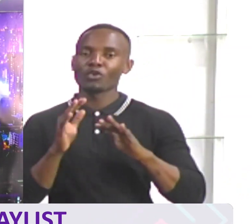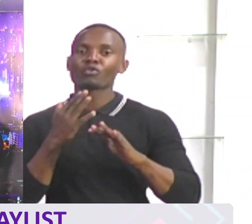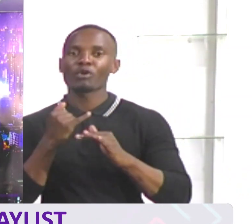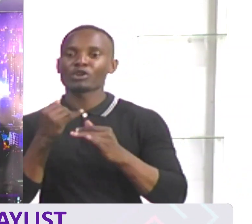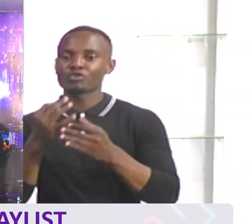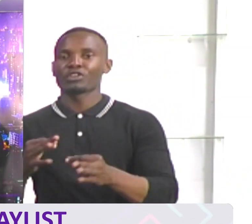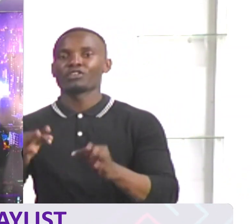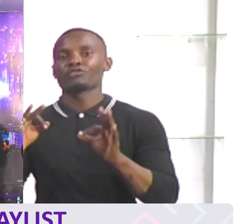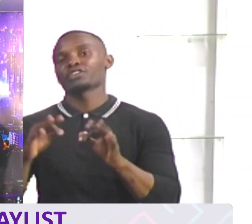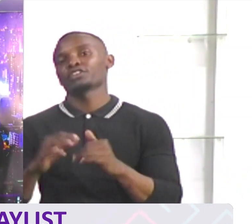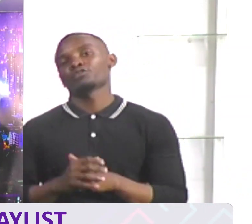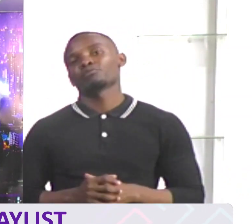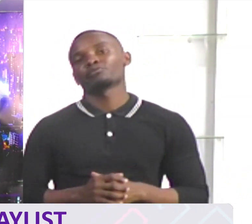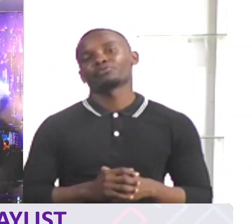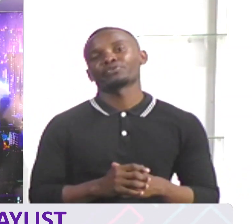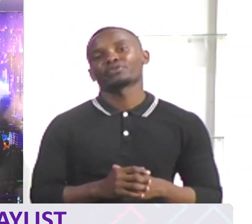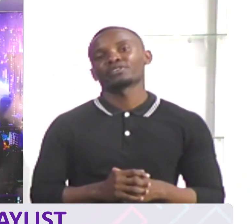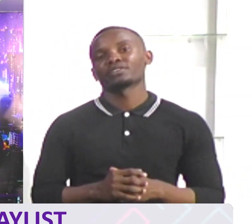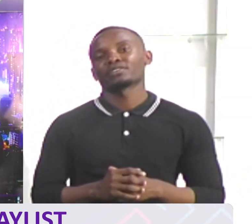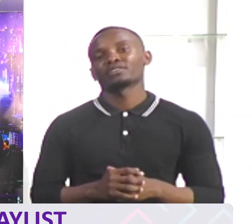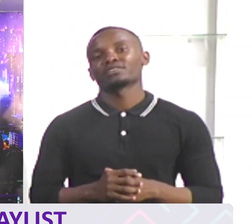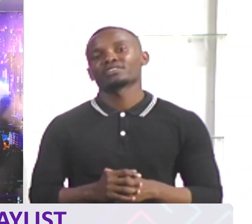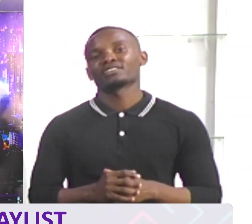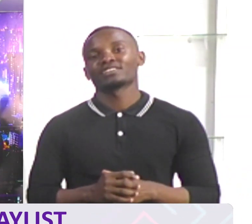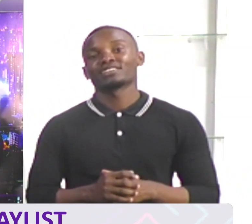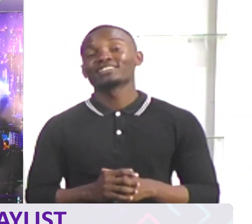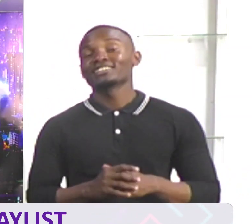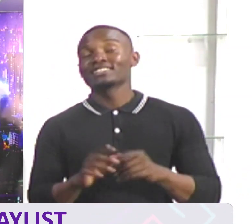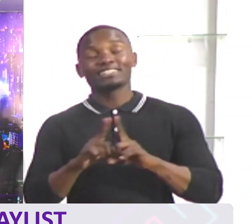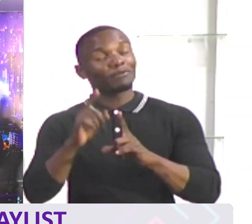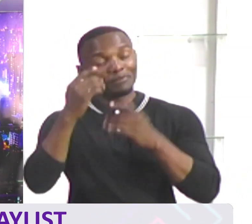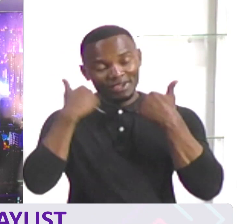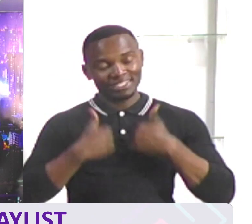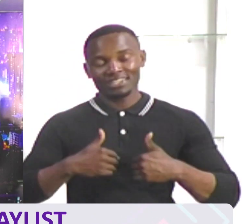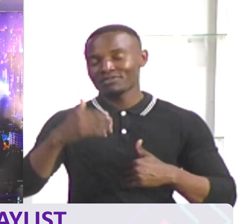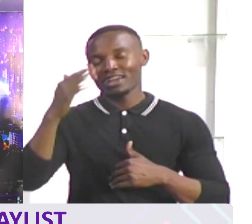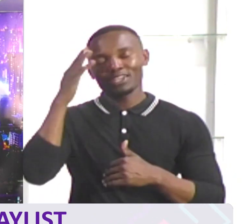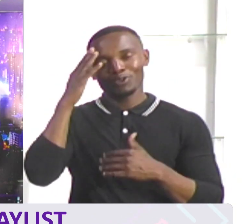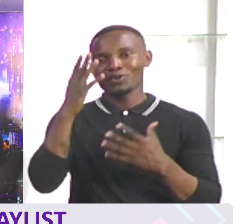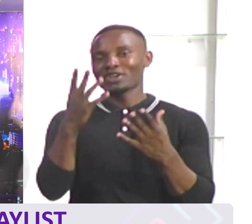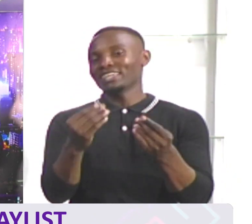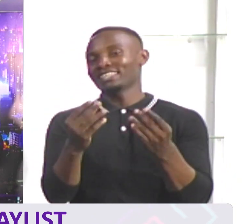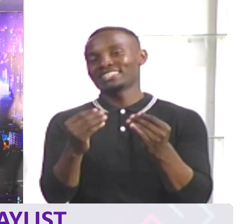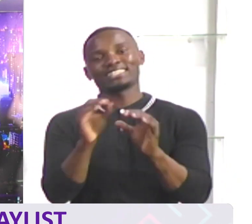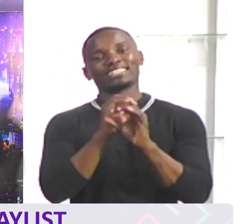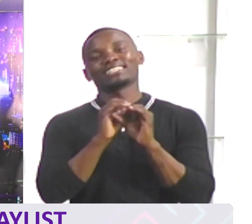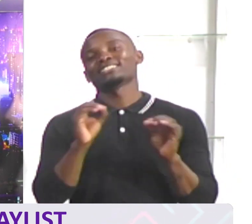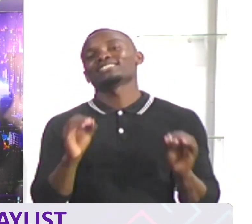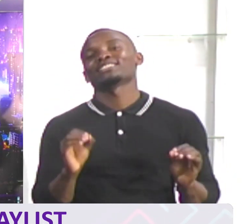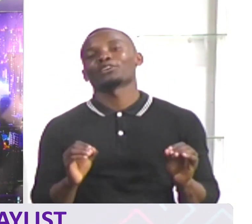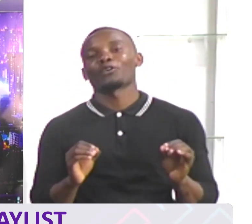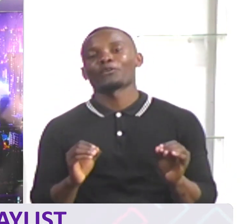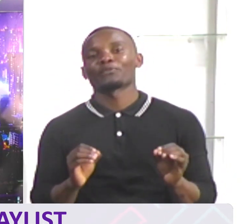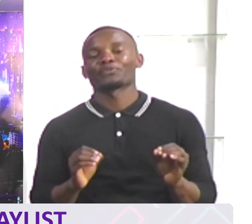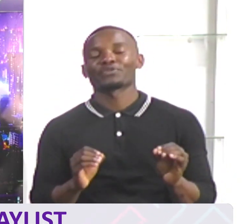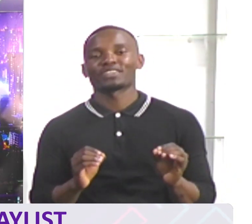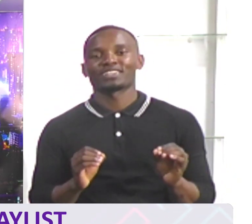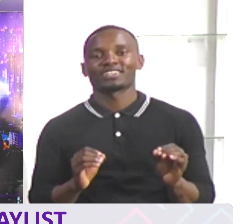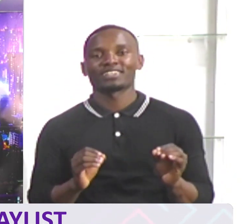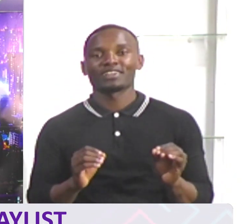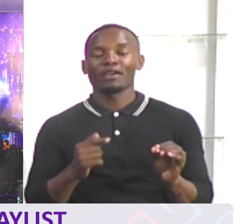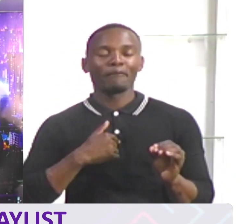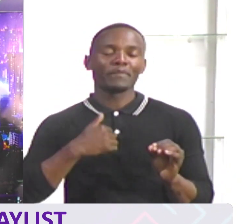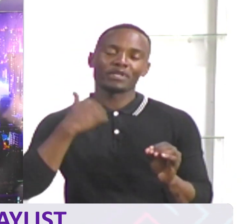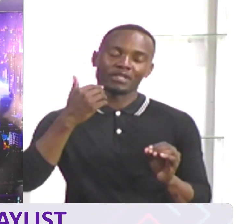na taikwangi rahisi kabisa hiyo utatupeleka tu na ring lakini mimi najua si rahisi ah no one because me all thing I